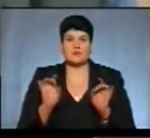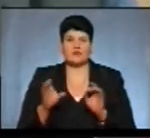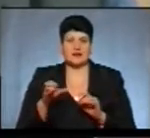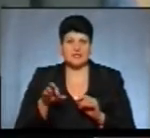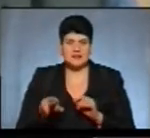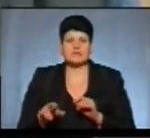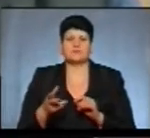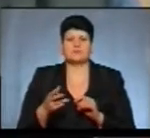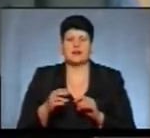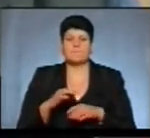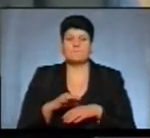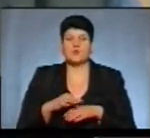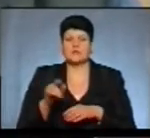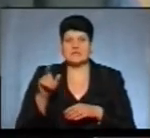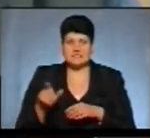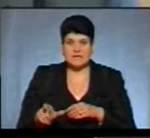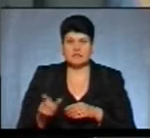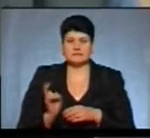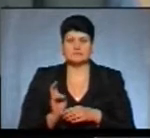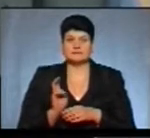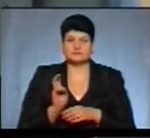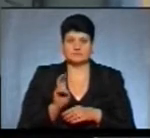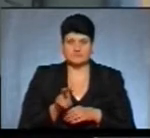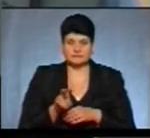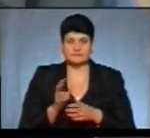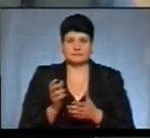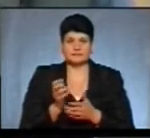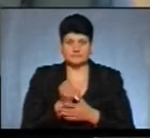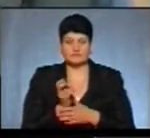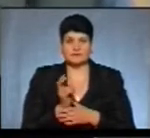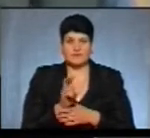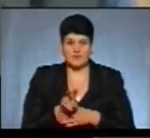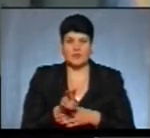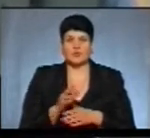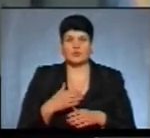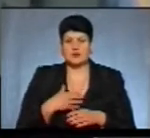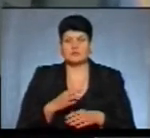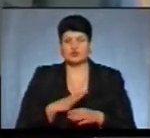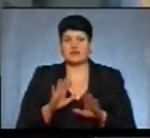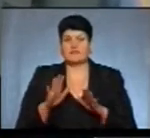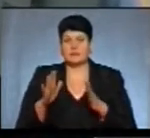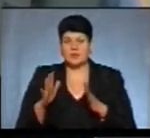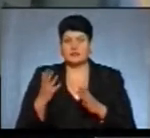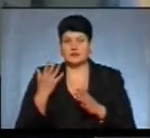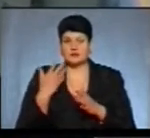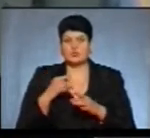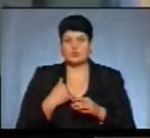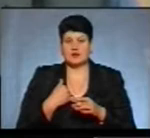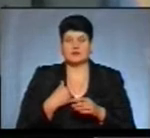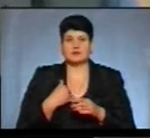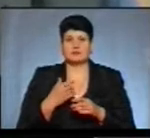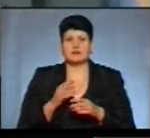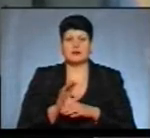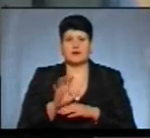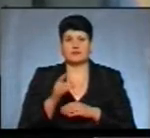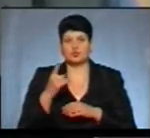ну, насильник він вичисляє, де знаходиться жертва. У нас були такі випадки, що ми одну людину мусили були направляти в іншу